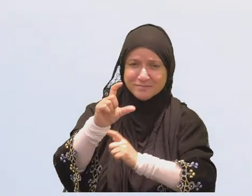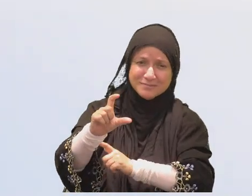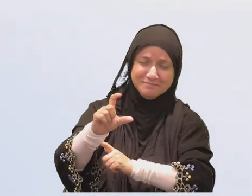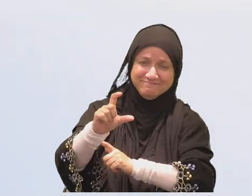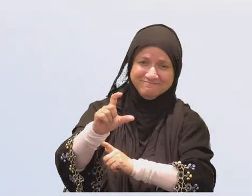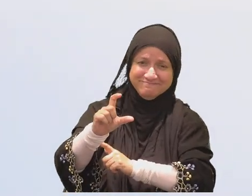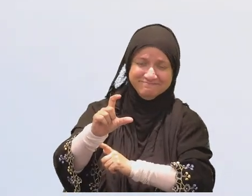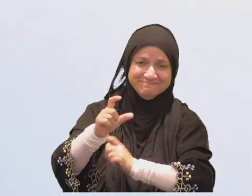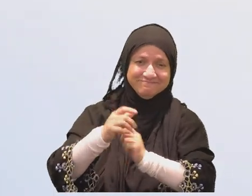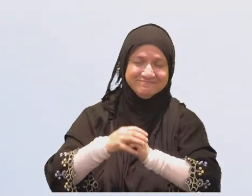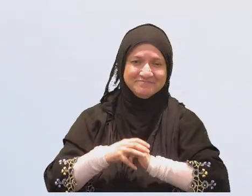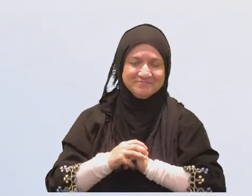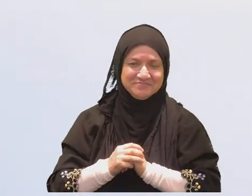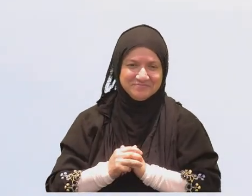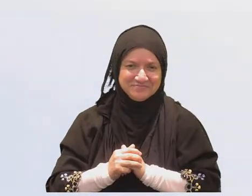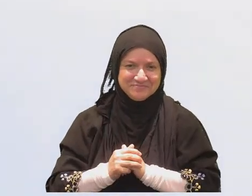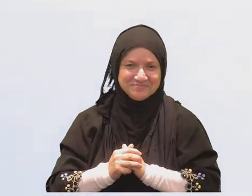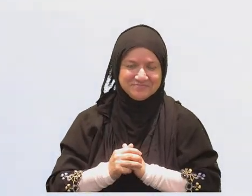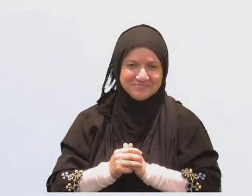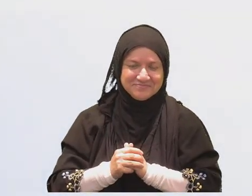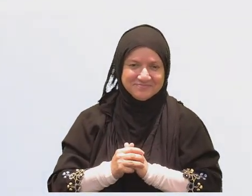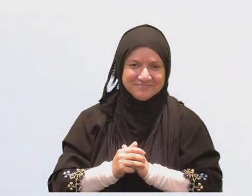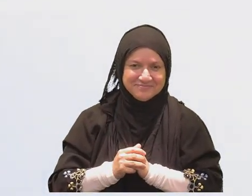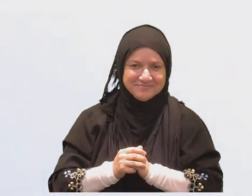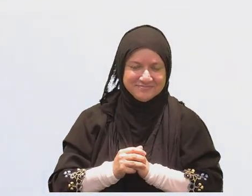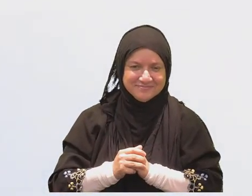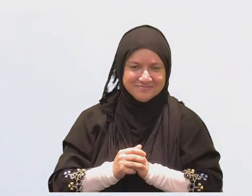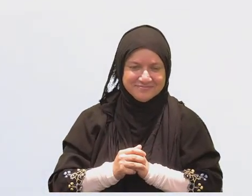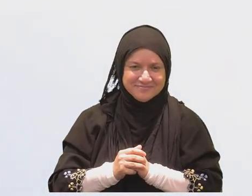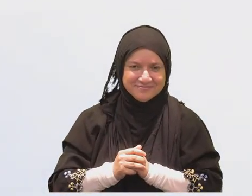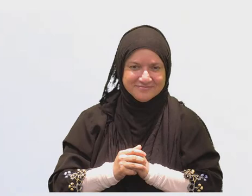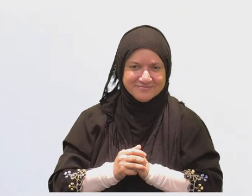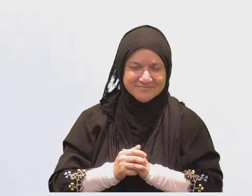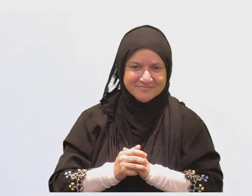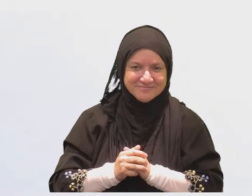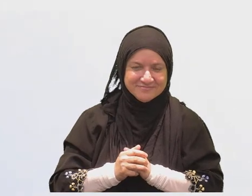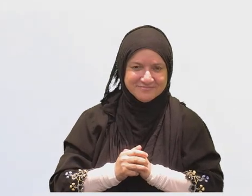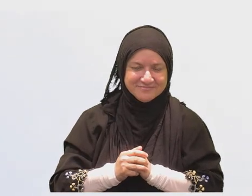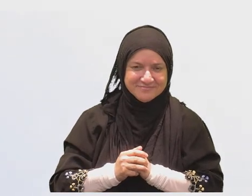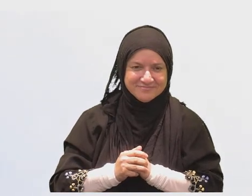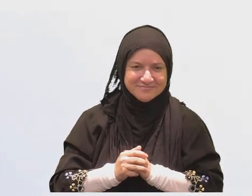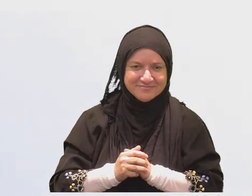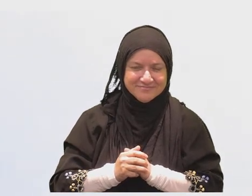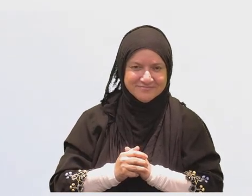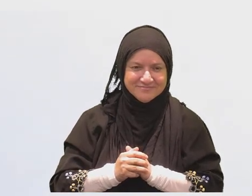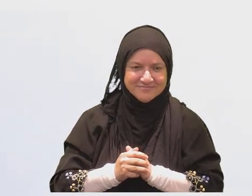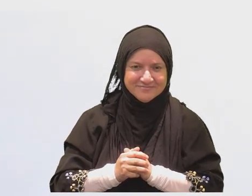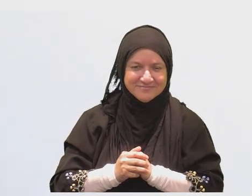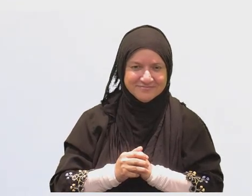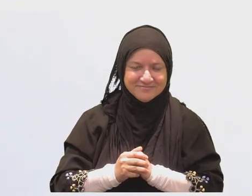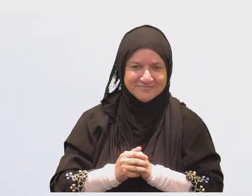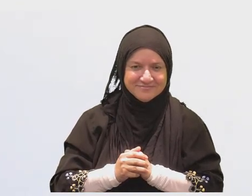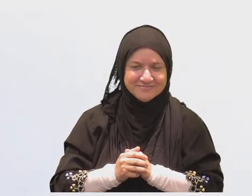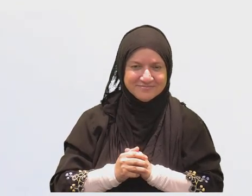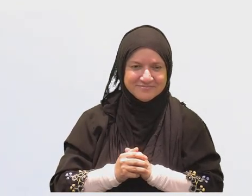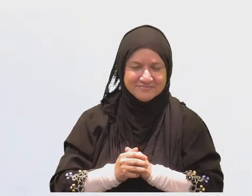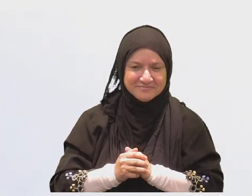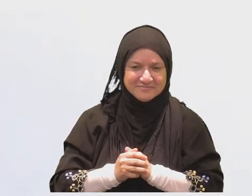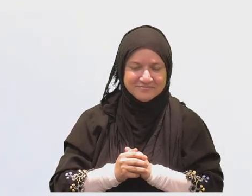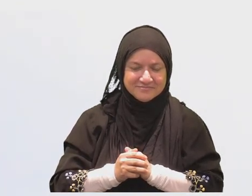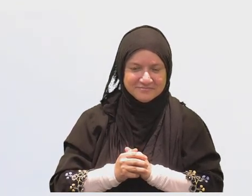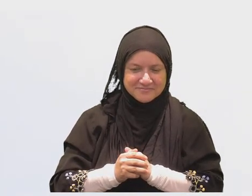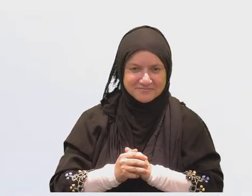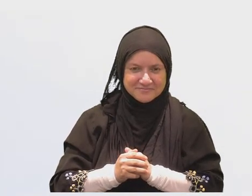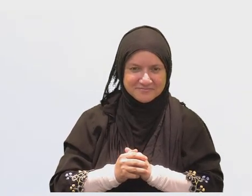هُوَ خَيْرٌ مِّمَّا يَجْمَعُونَ. Say, in the grace of Allah and in His mercy. Some say in the Quran and